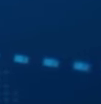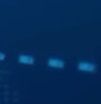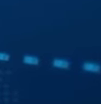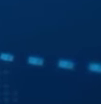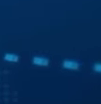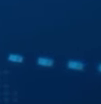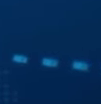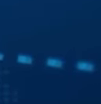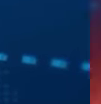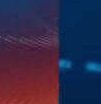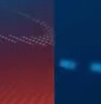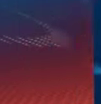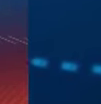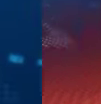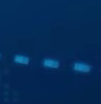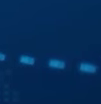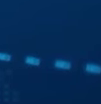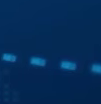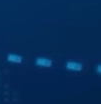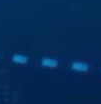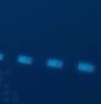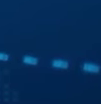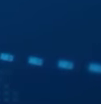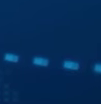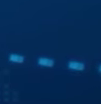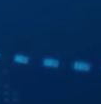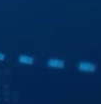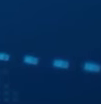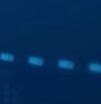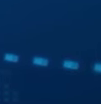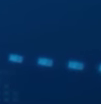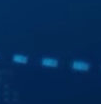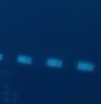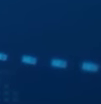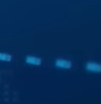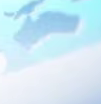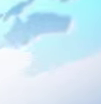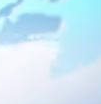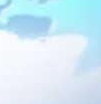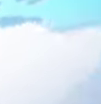теңге 96 тиын. Қытай юани 55 теңге 46 тиын.